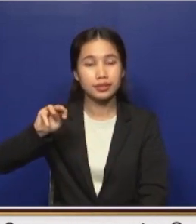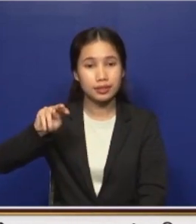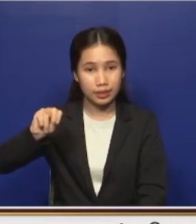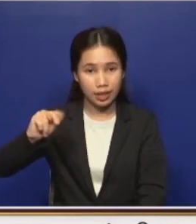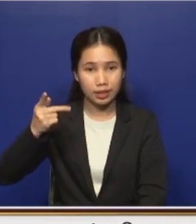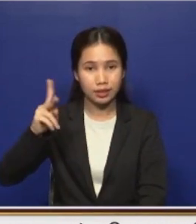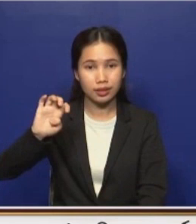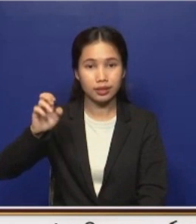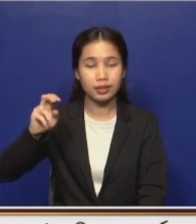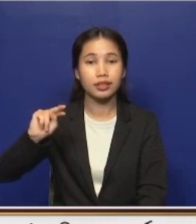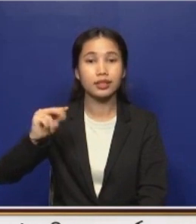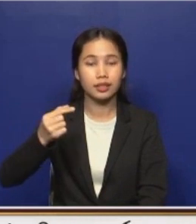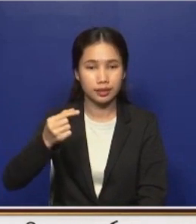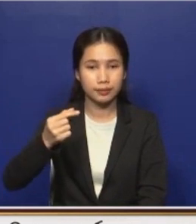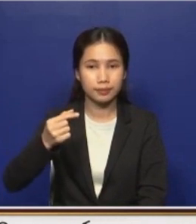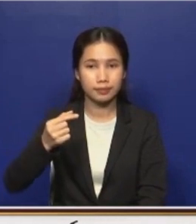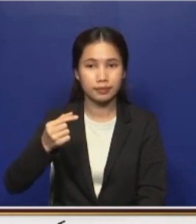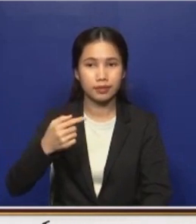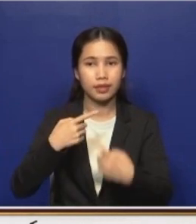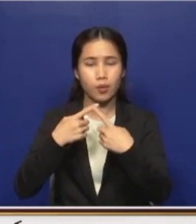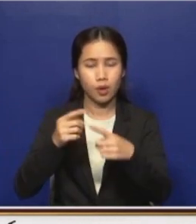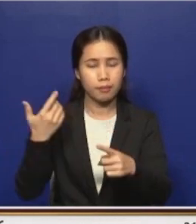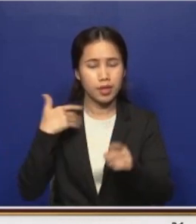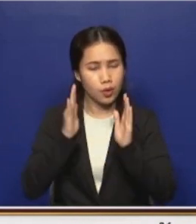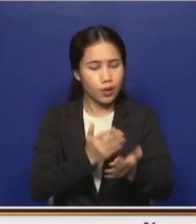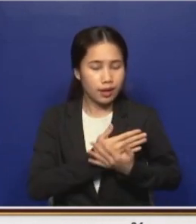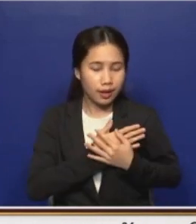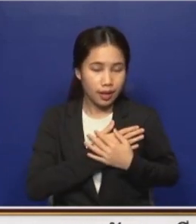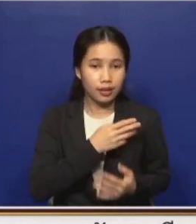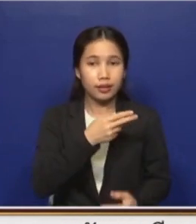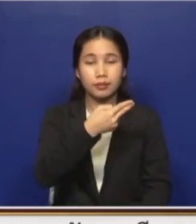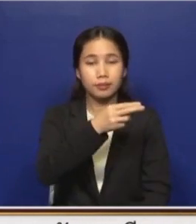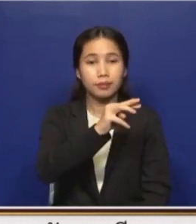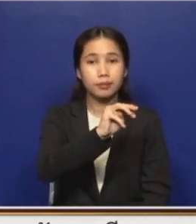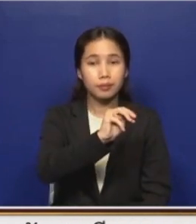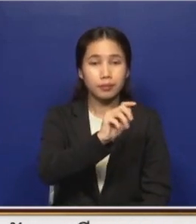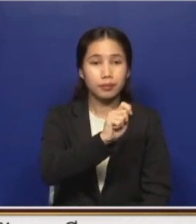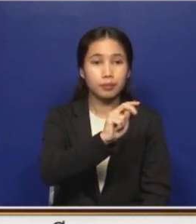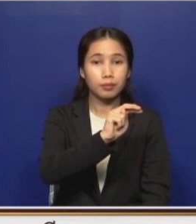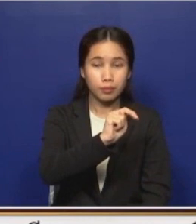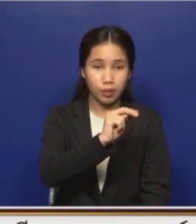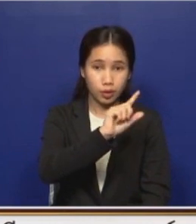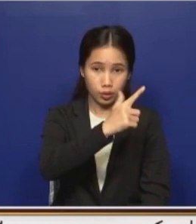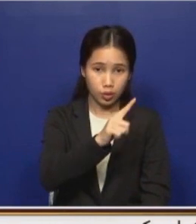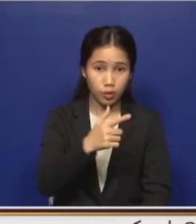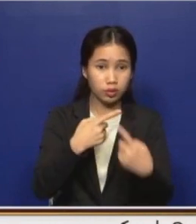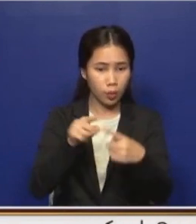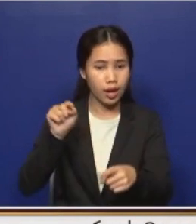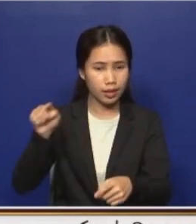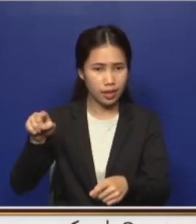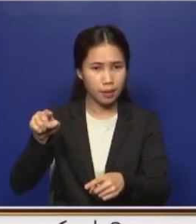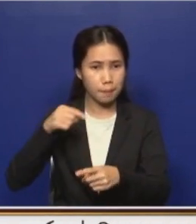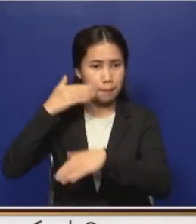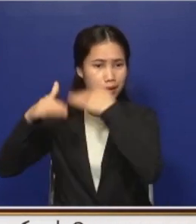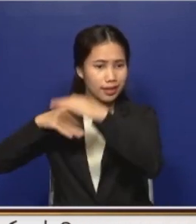ะไอ้นี่คือตัวอย่างฮะตัวอย่างของรัฐบาลที่เก่งหรือไม่เก่งฝีมือบริหารเป็นอย่างไรท่านไปดูส